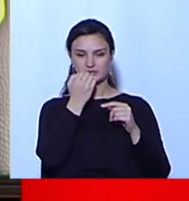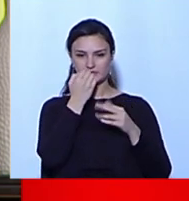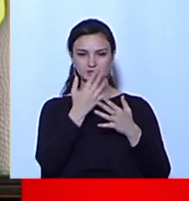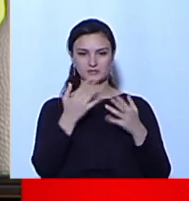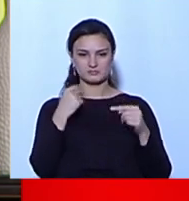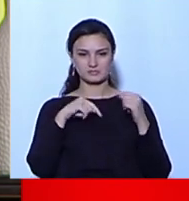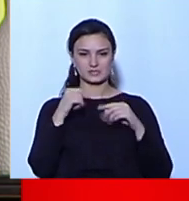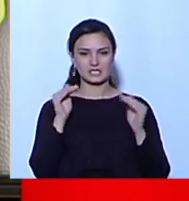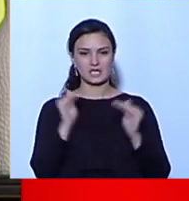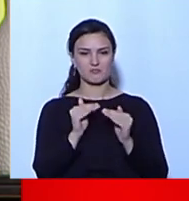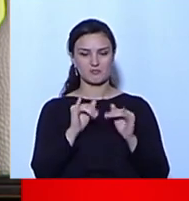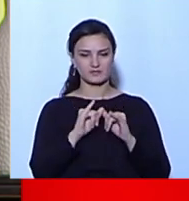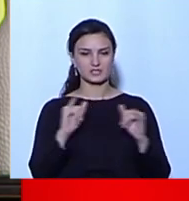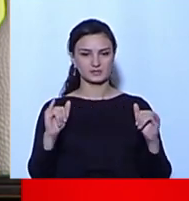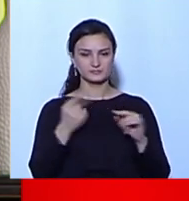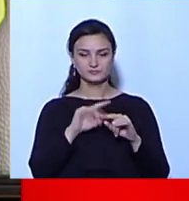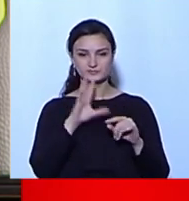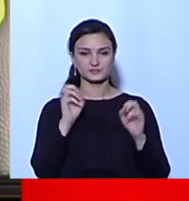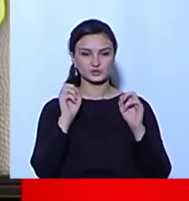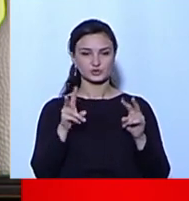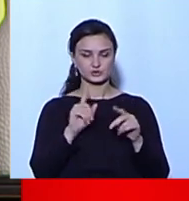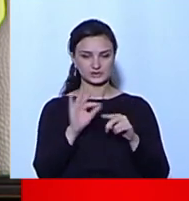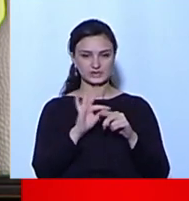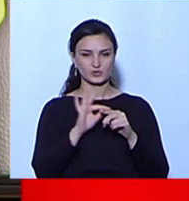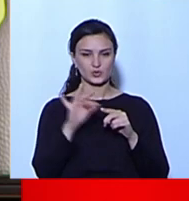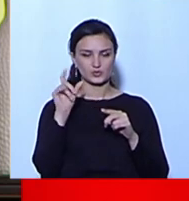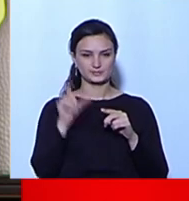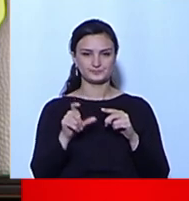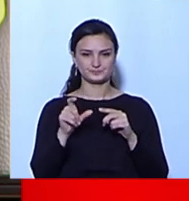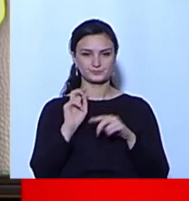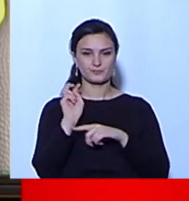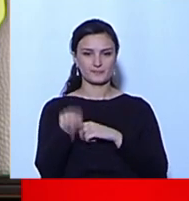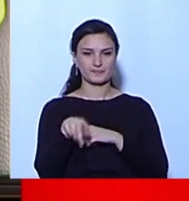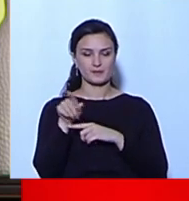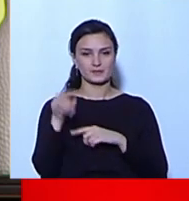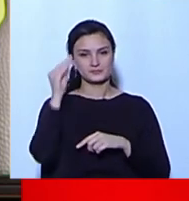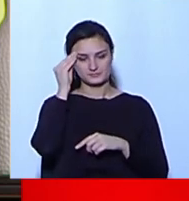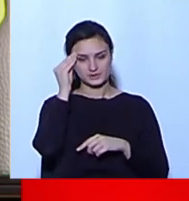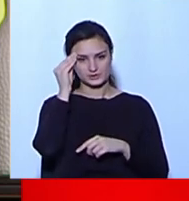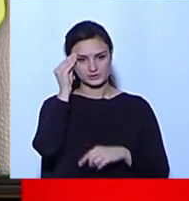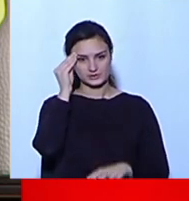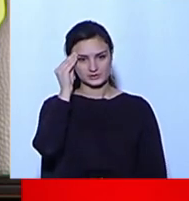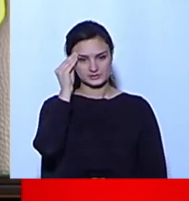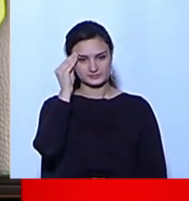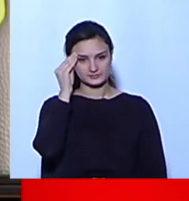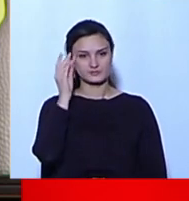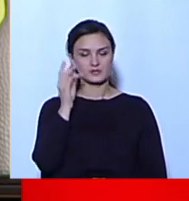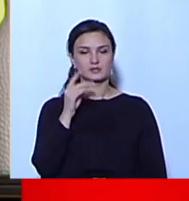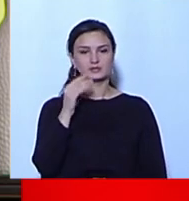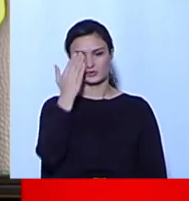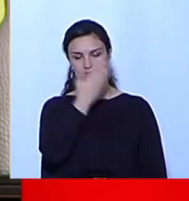ვითარდება მათ ორგანიზმში და ყველაზე საშიში, რომელიც ნევროლოგებთან კონსულტაციით მათ მიაჩნიათ